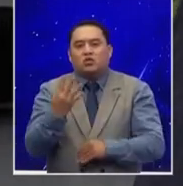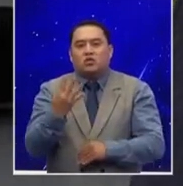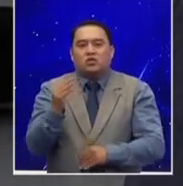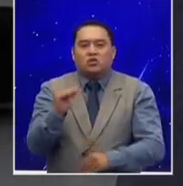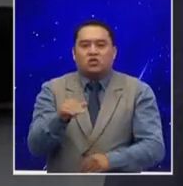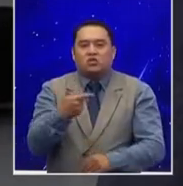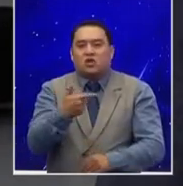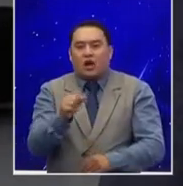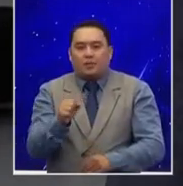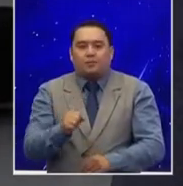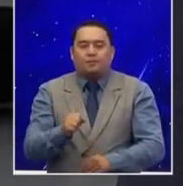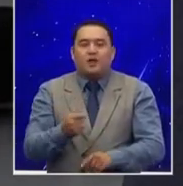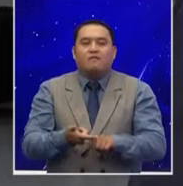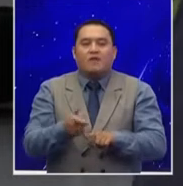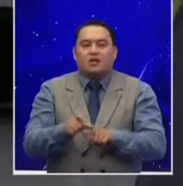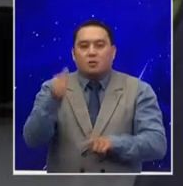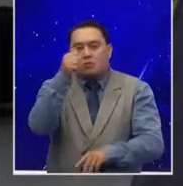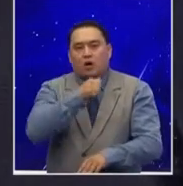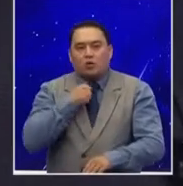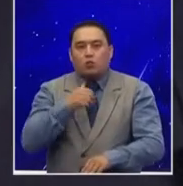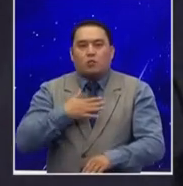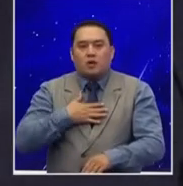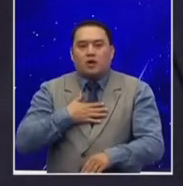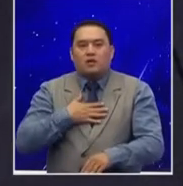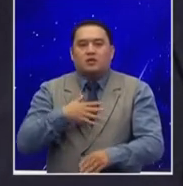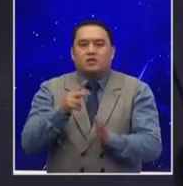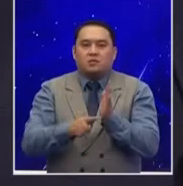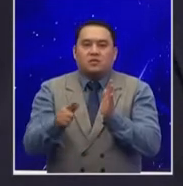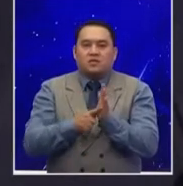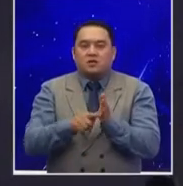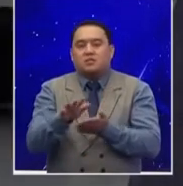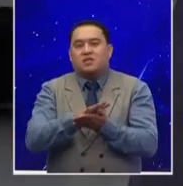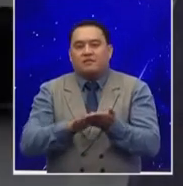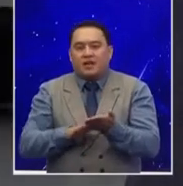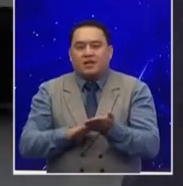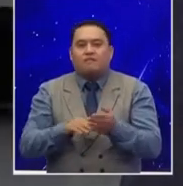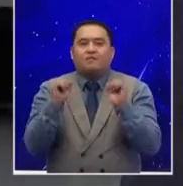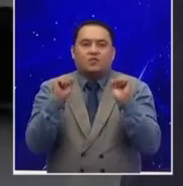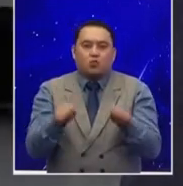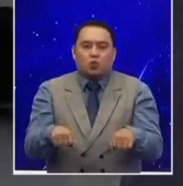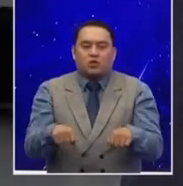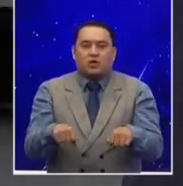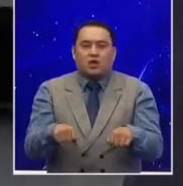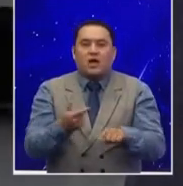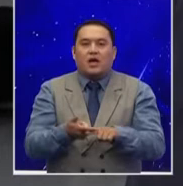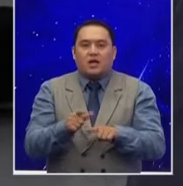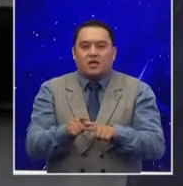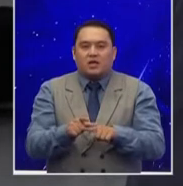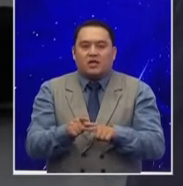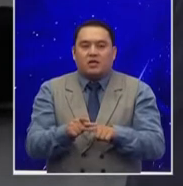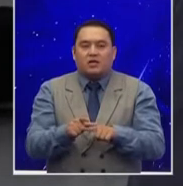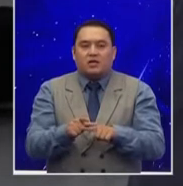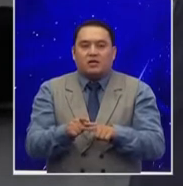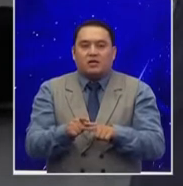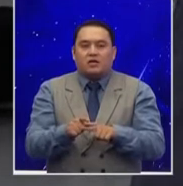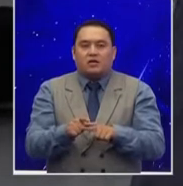4000 гектаров. Вот. В этом году мы подали 77 исков. Возможно, эти собственники ни в